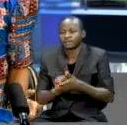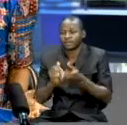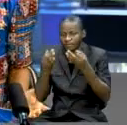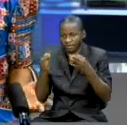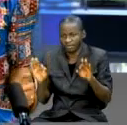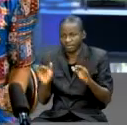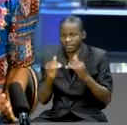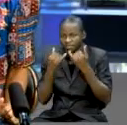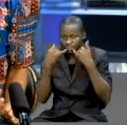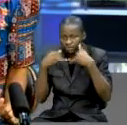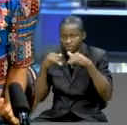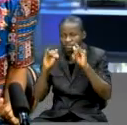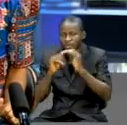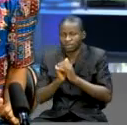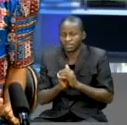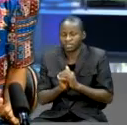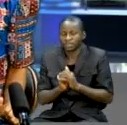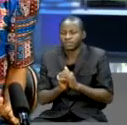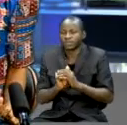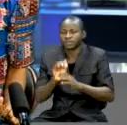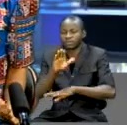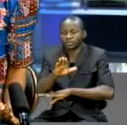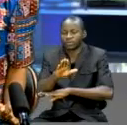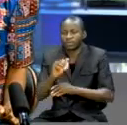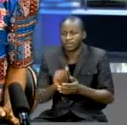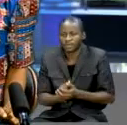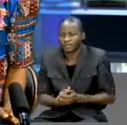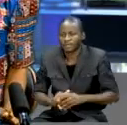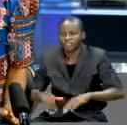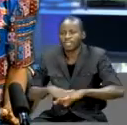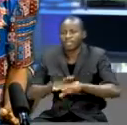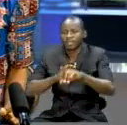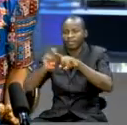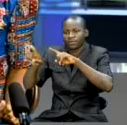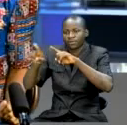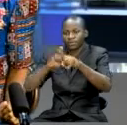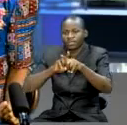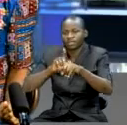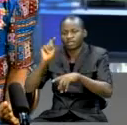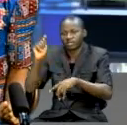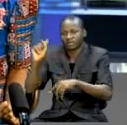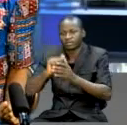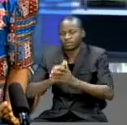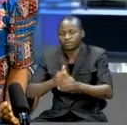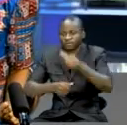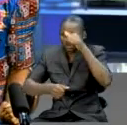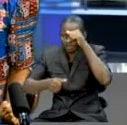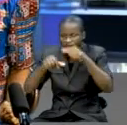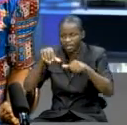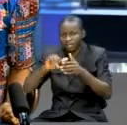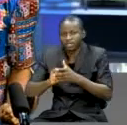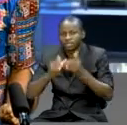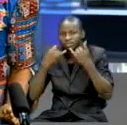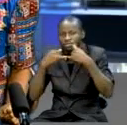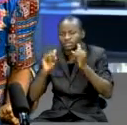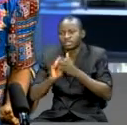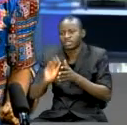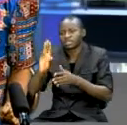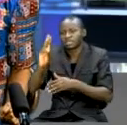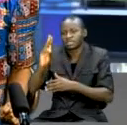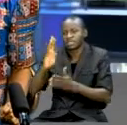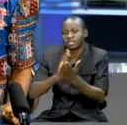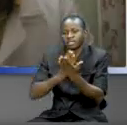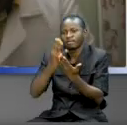fin de cette édition de la soirée, de ce début de soirée sur Nyota Télévision. Mesdames, messieurs, je vous rappelle qu'à la une de l'actualité, ce 6 mai